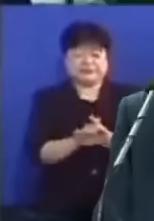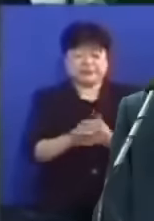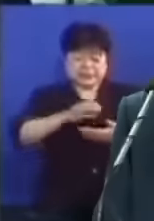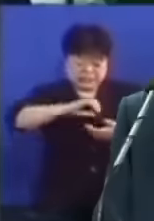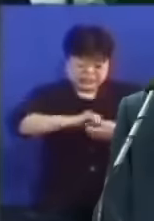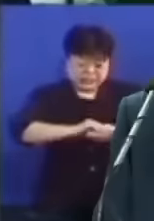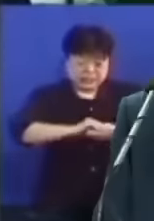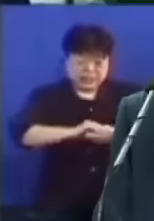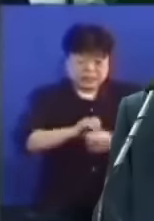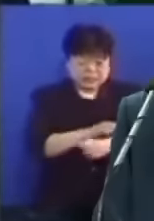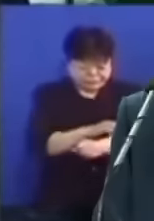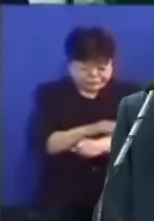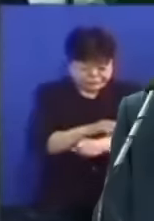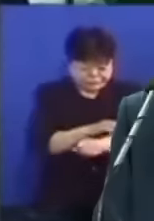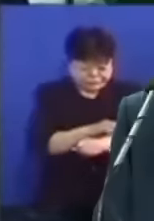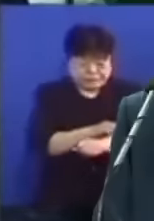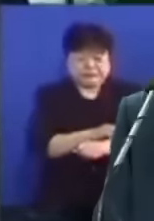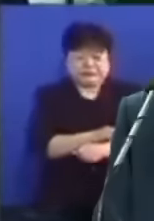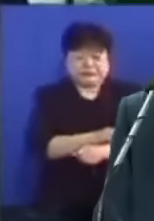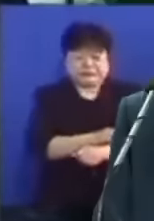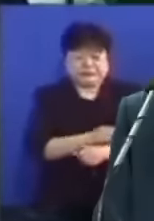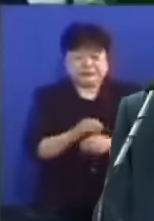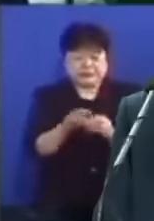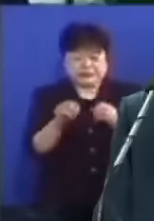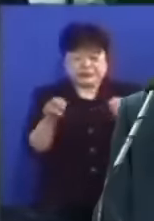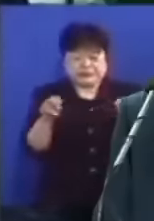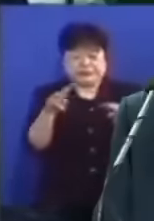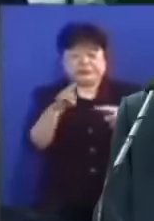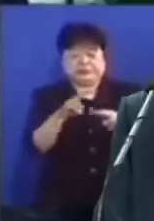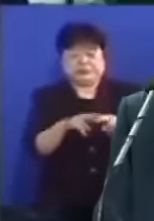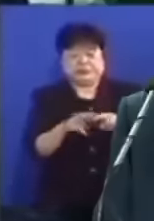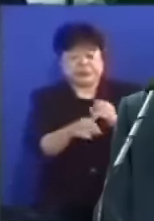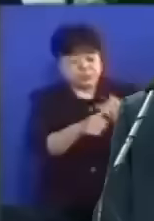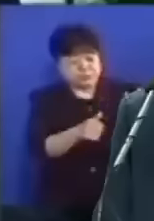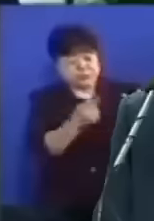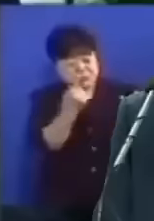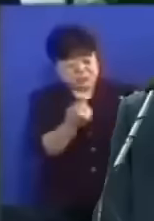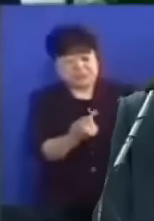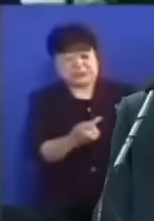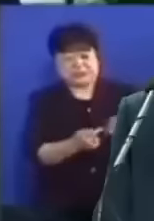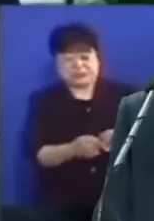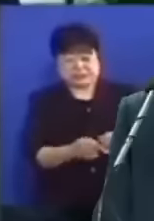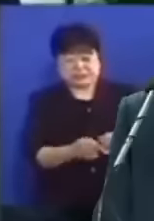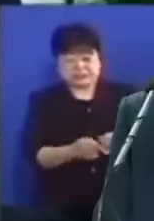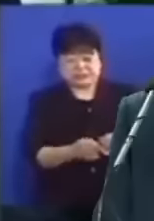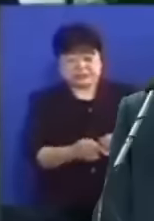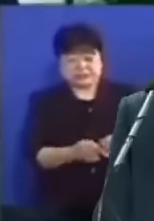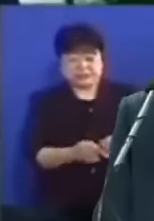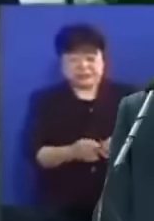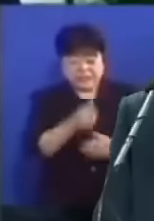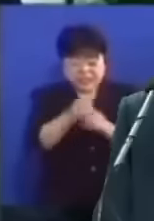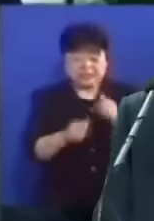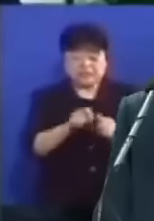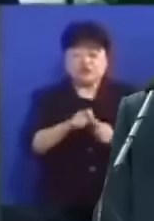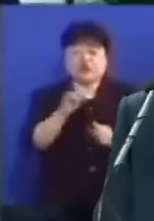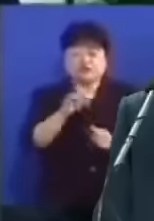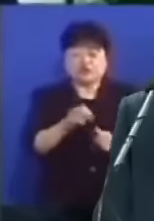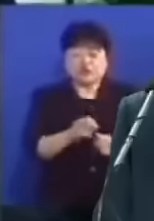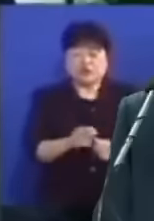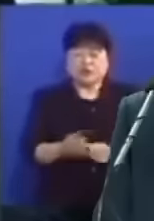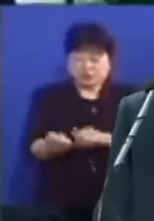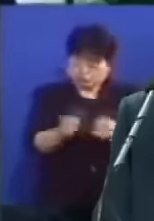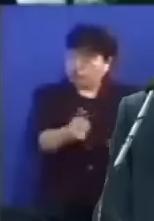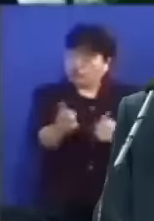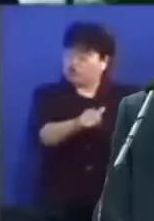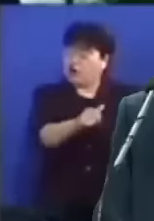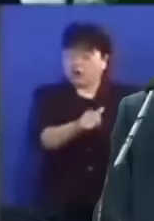기와장으로 몸을 긁고 재더미에 앉아있으니까 부인이 와서 야 그래도 진실을 지키느냐 하나님을 저주하고 뒤져라